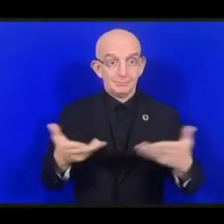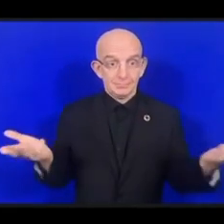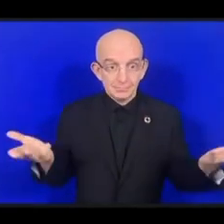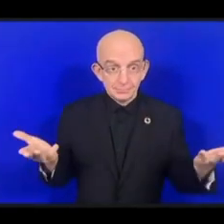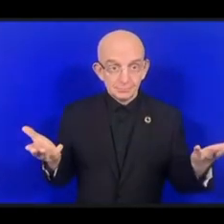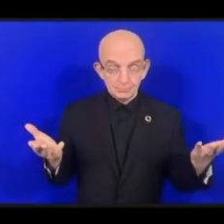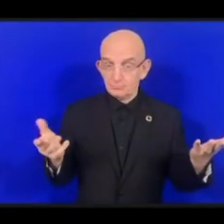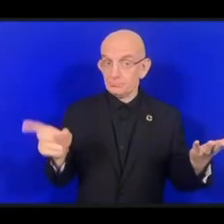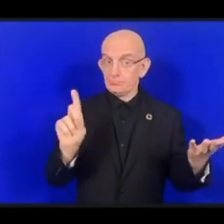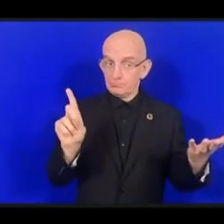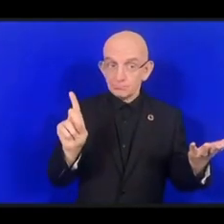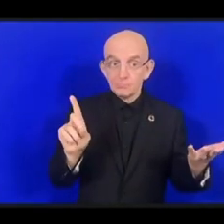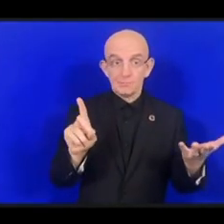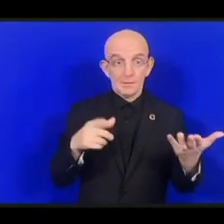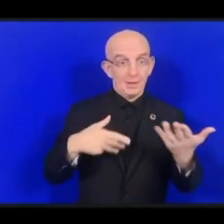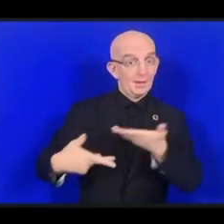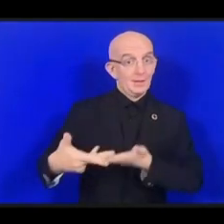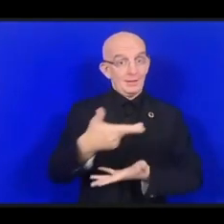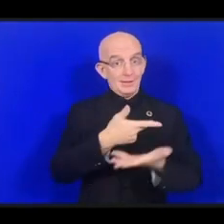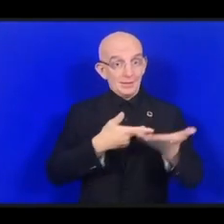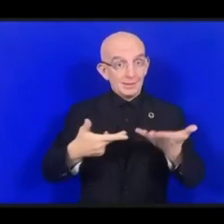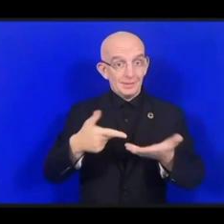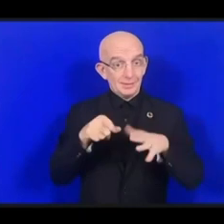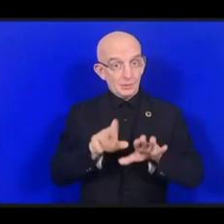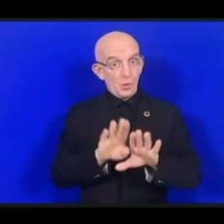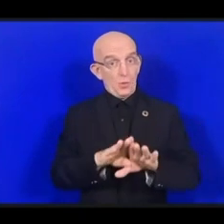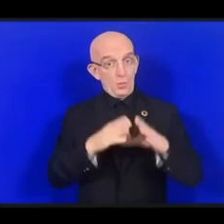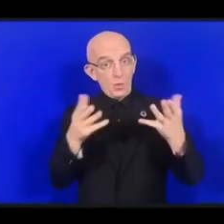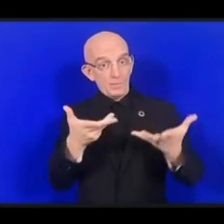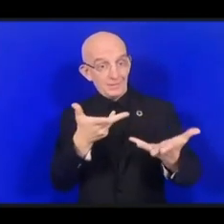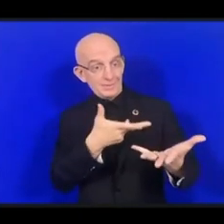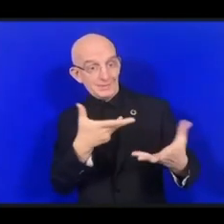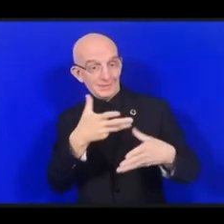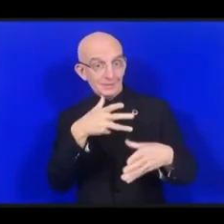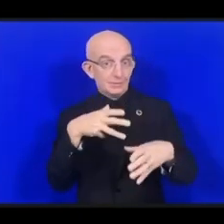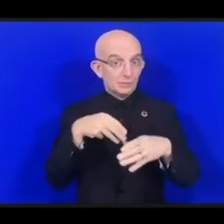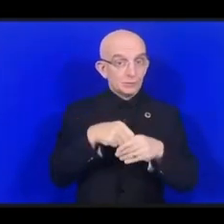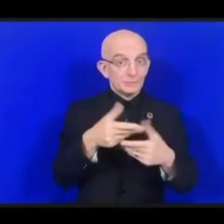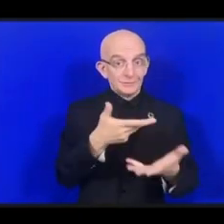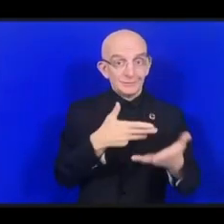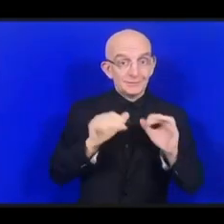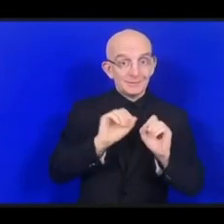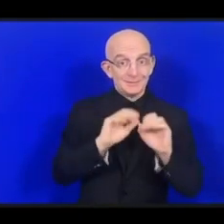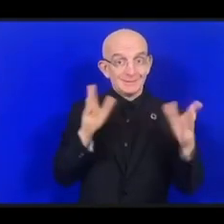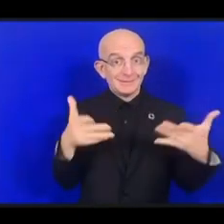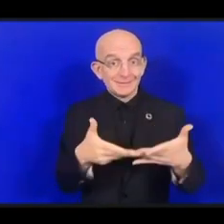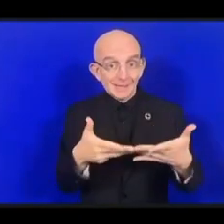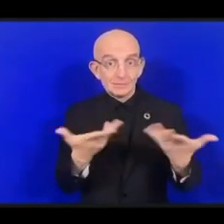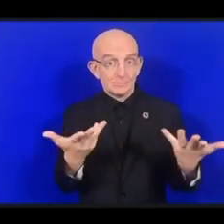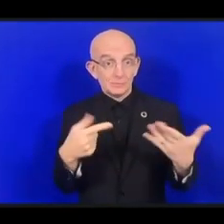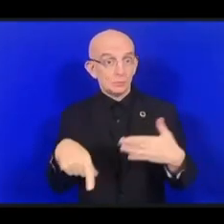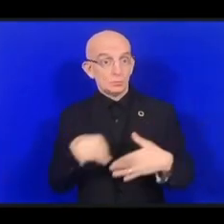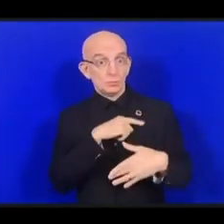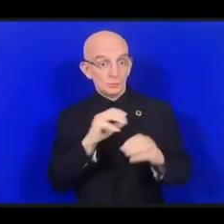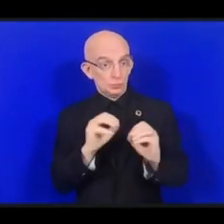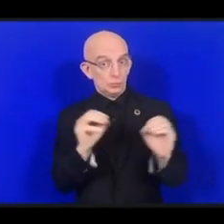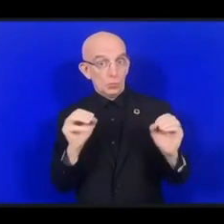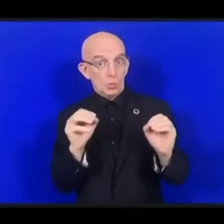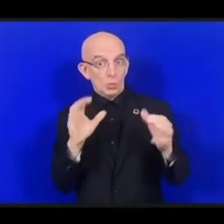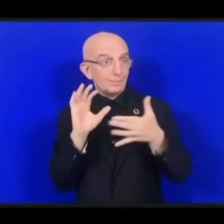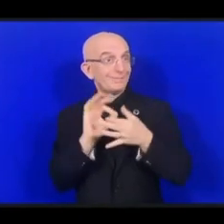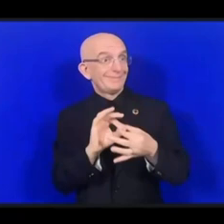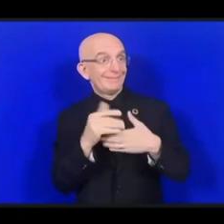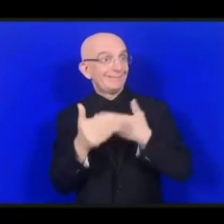عالجنا مسائل تغير المناخ ان مناقشه تغير المناخ الذي يؤثر على الجماعات